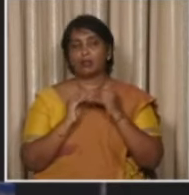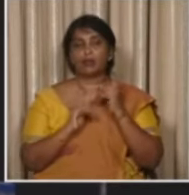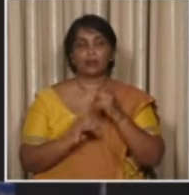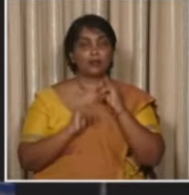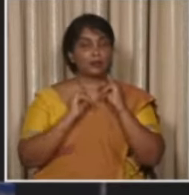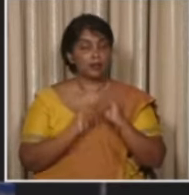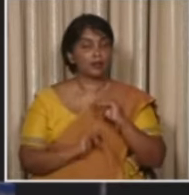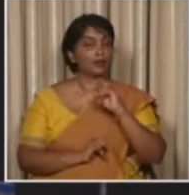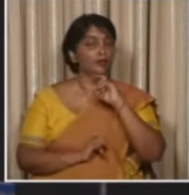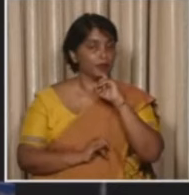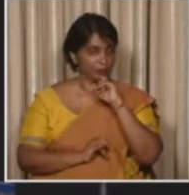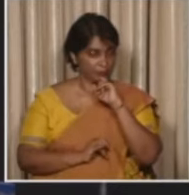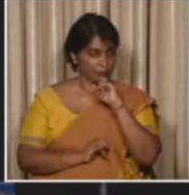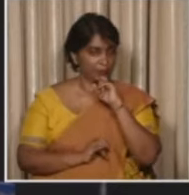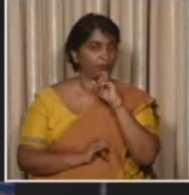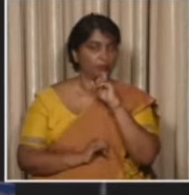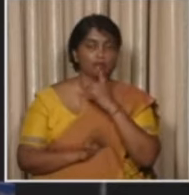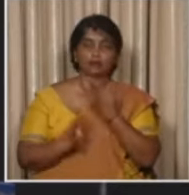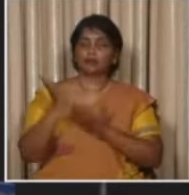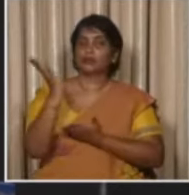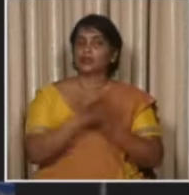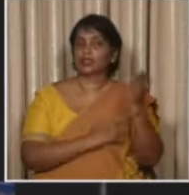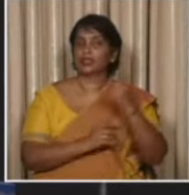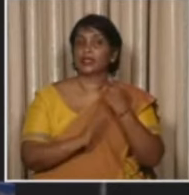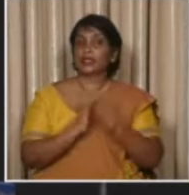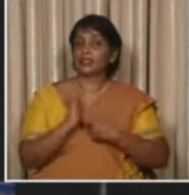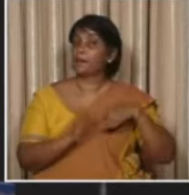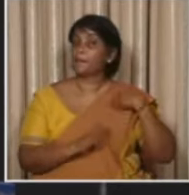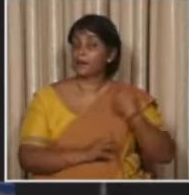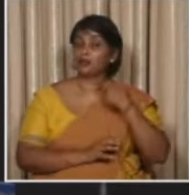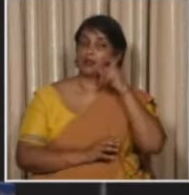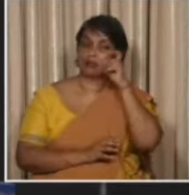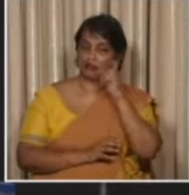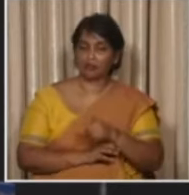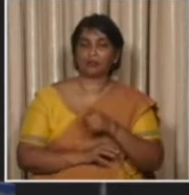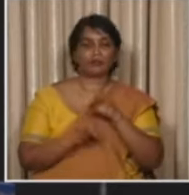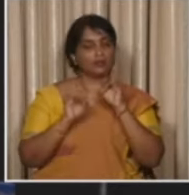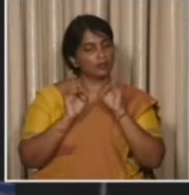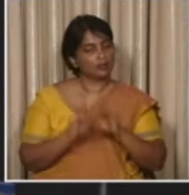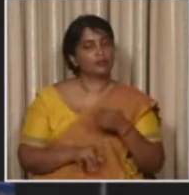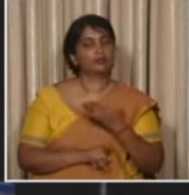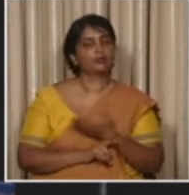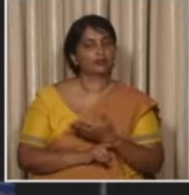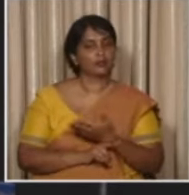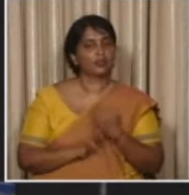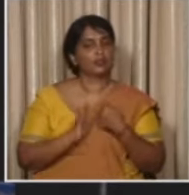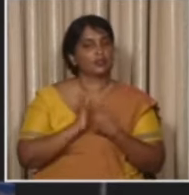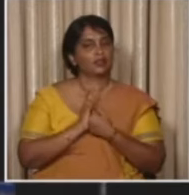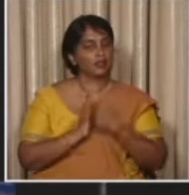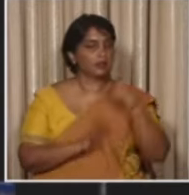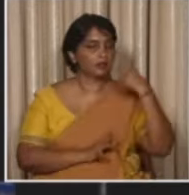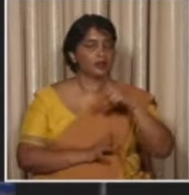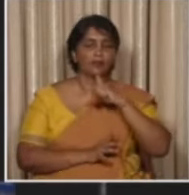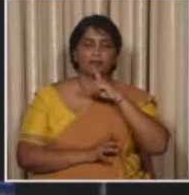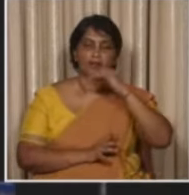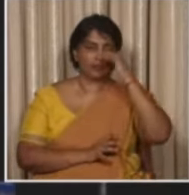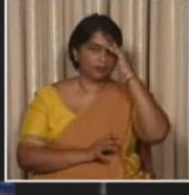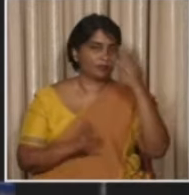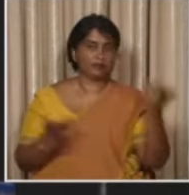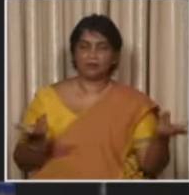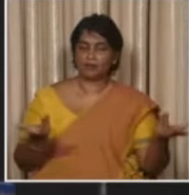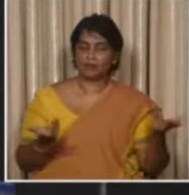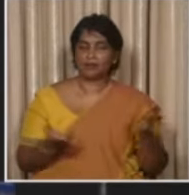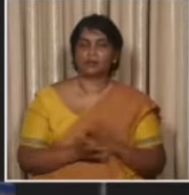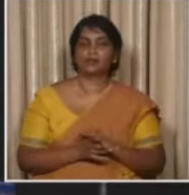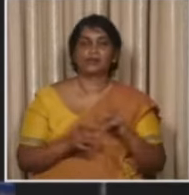නඩු පැවරීමට නීතිපතිවරයා සලකා බලන්න කියලා. එහෙම වෙලත් ගරු නියෝජ්‍ය කතානායකතුමනි නැහැ.